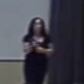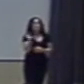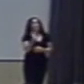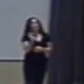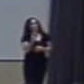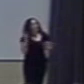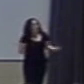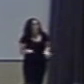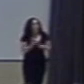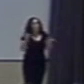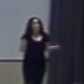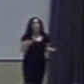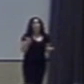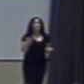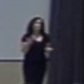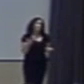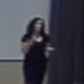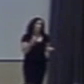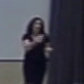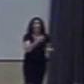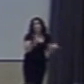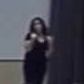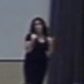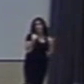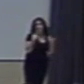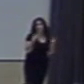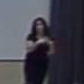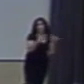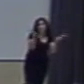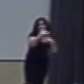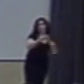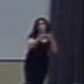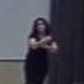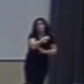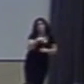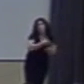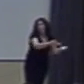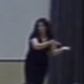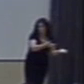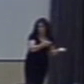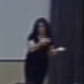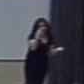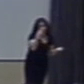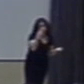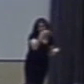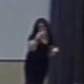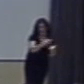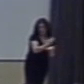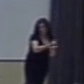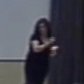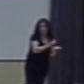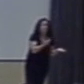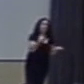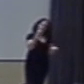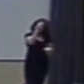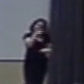O es cregui que no tenen aquesta responsabilitat. No? I aquest em sembla que és un punt molt, molt delicat i que no